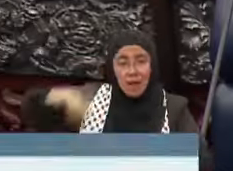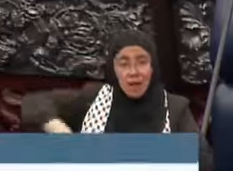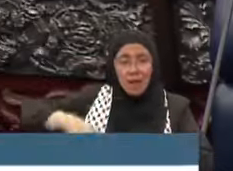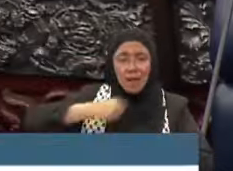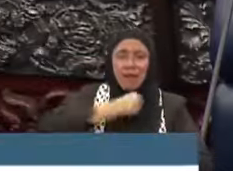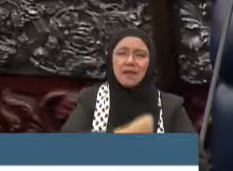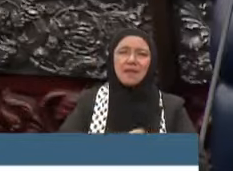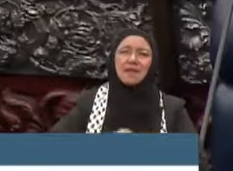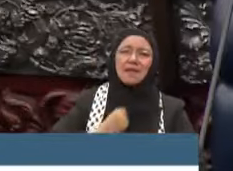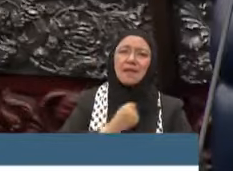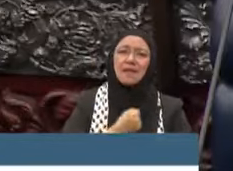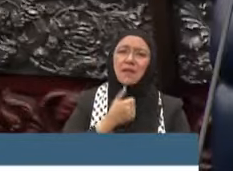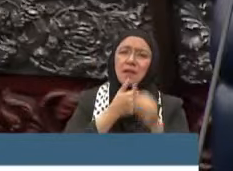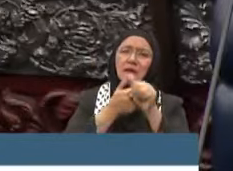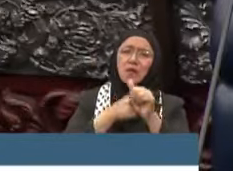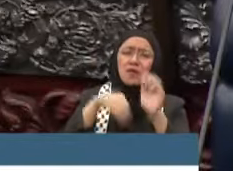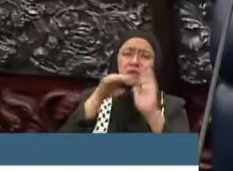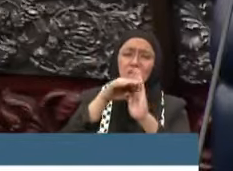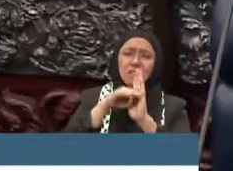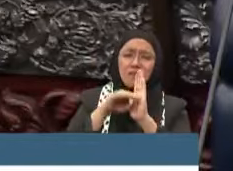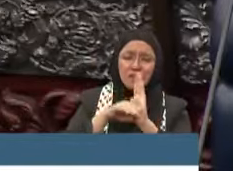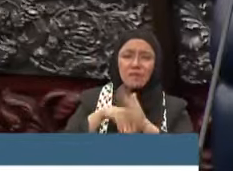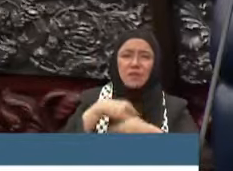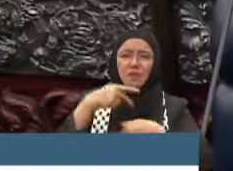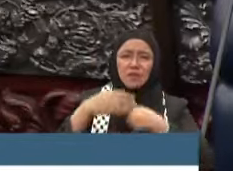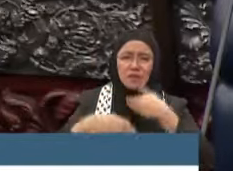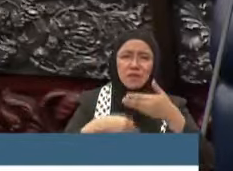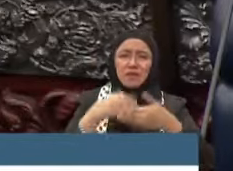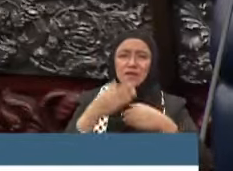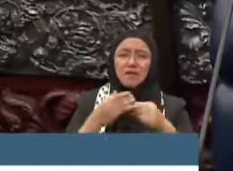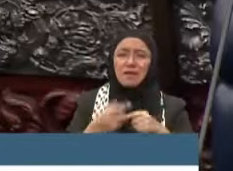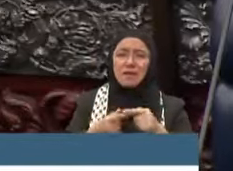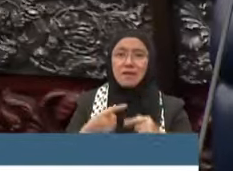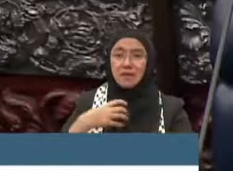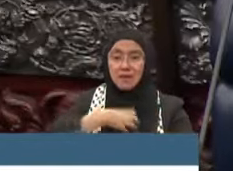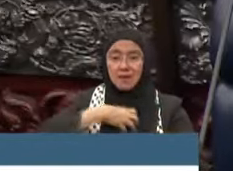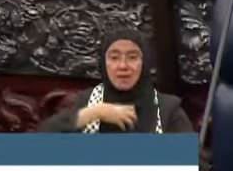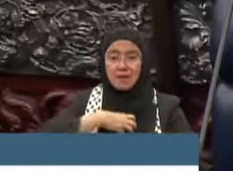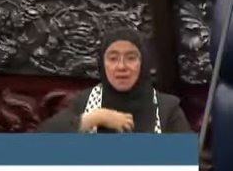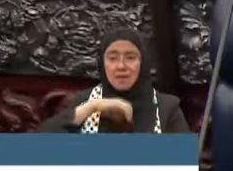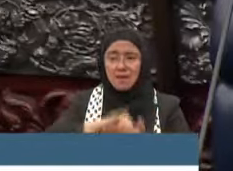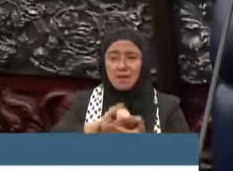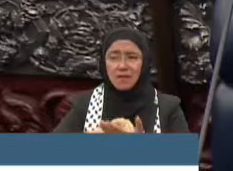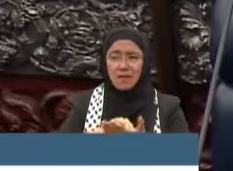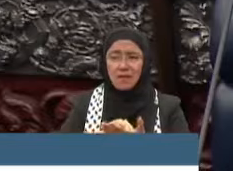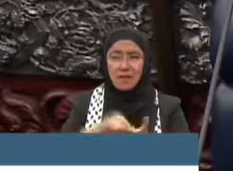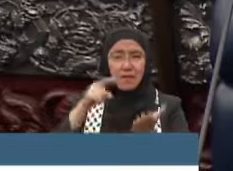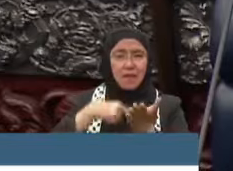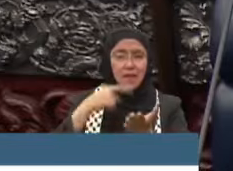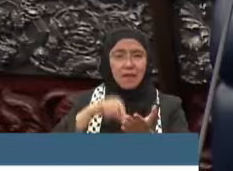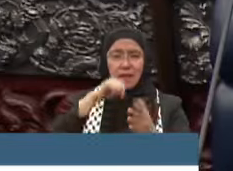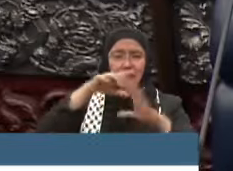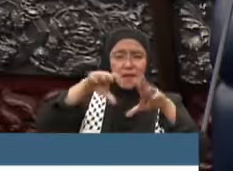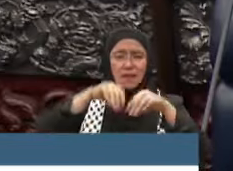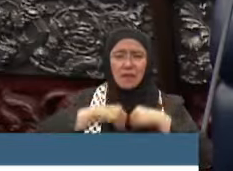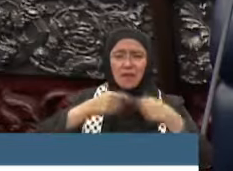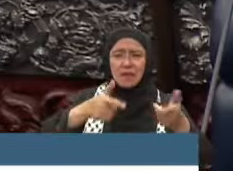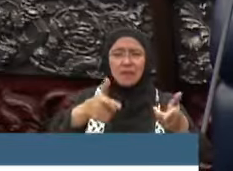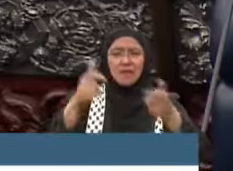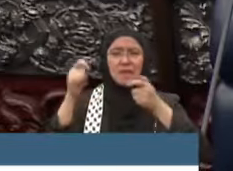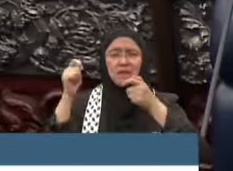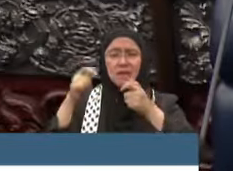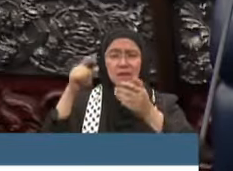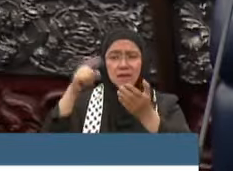sebab aduan tu selalu Dia mungkin tak datang dalam masa segera kepada kita dan kita selalunya